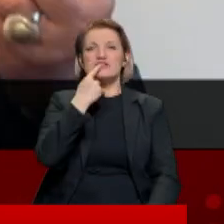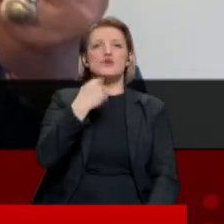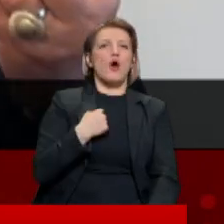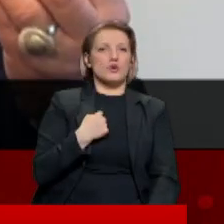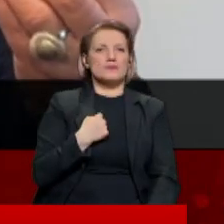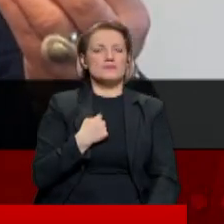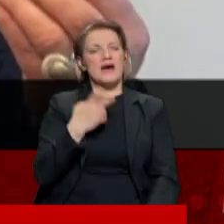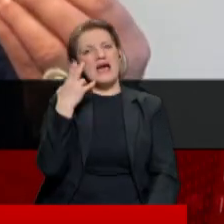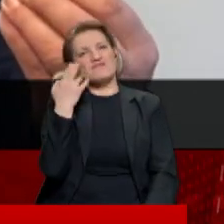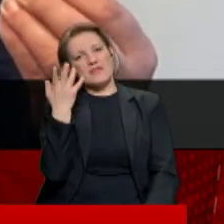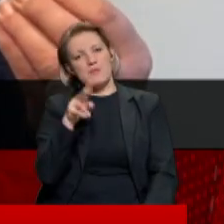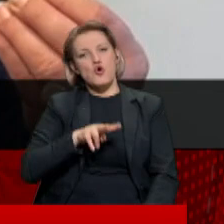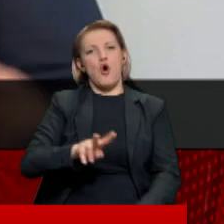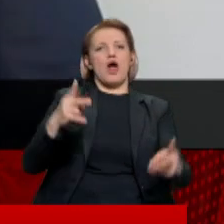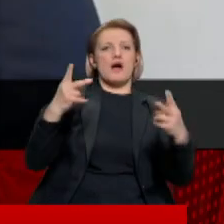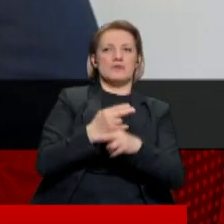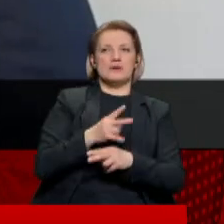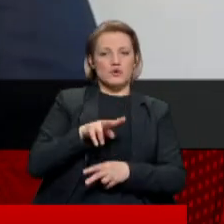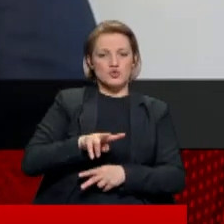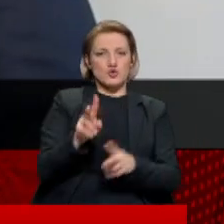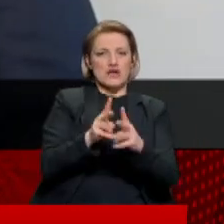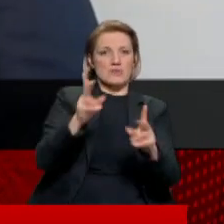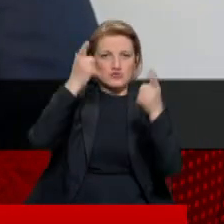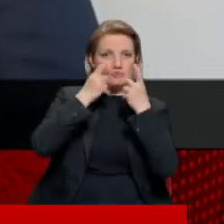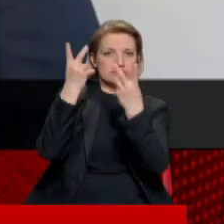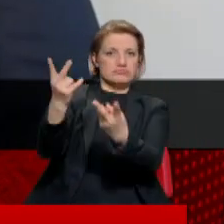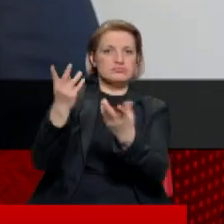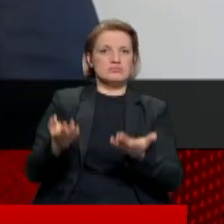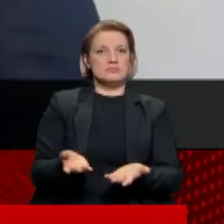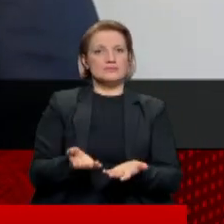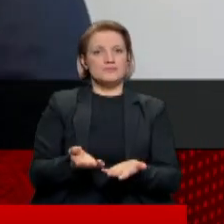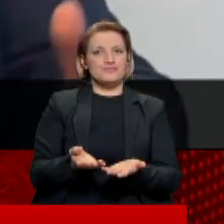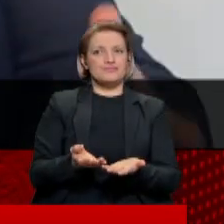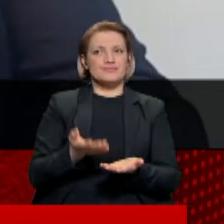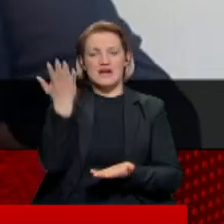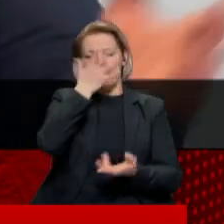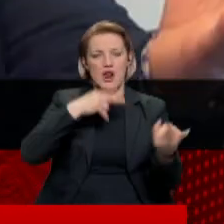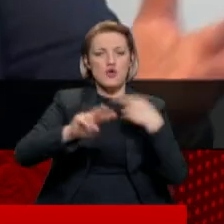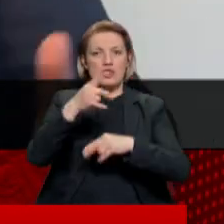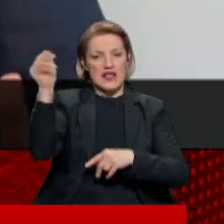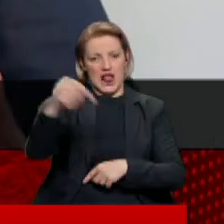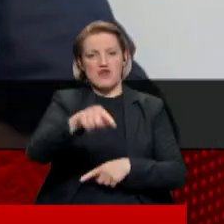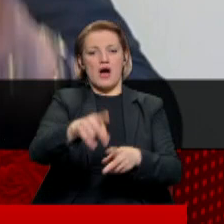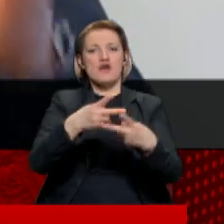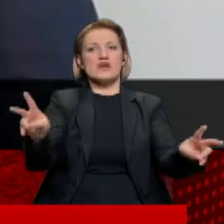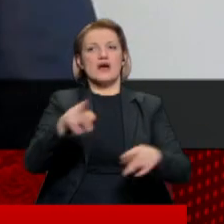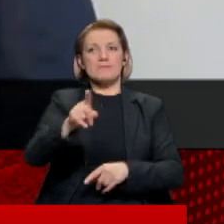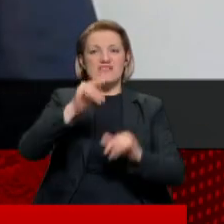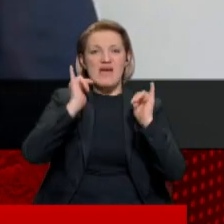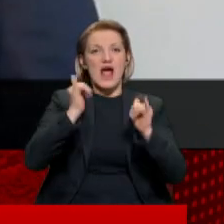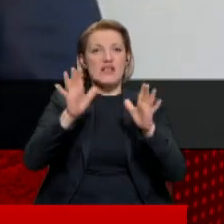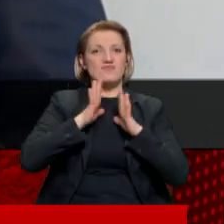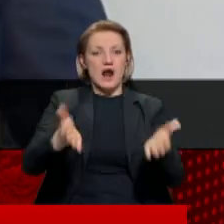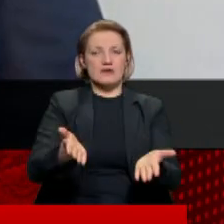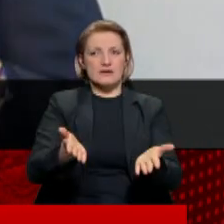ki, efendim yollar kapalıydı. Yolları da açmak senin sorumluluğunda. Karayolları gelecek, açacak. Bir felaket